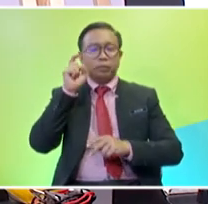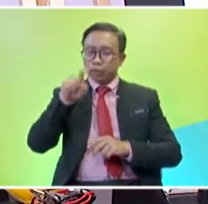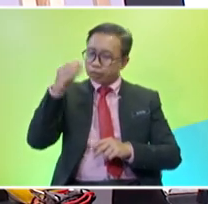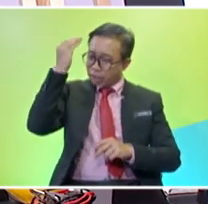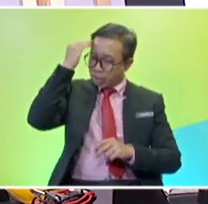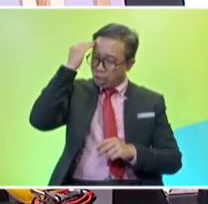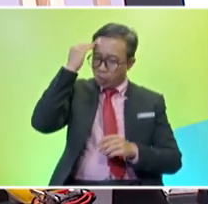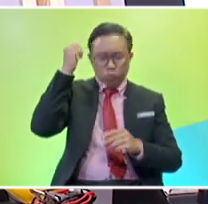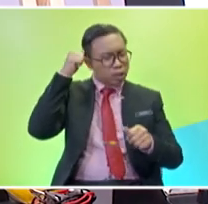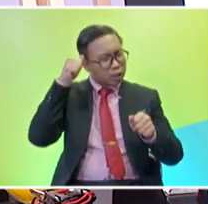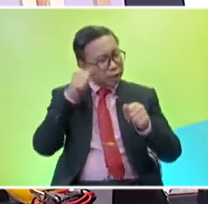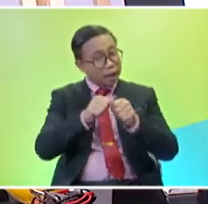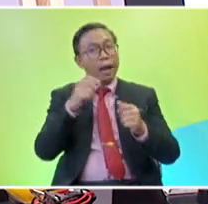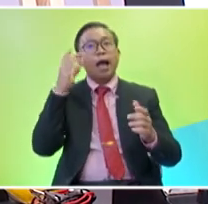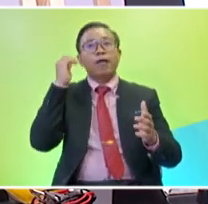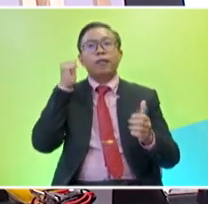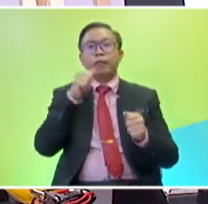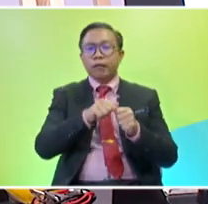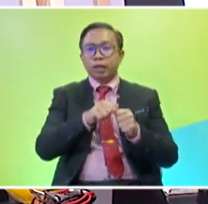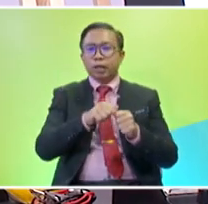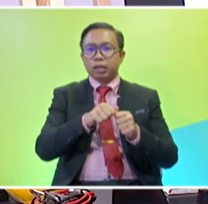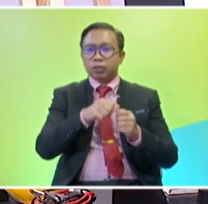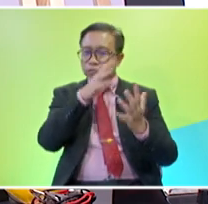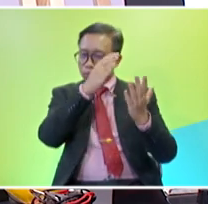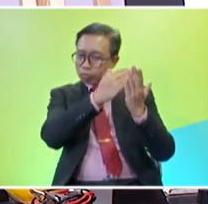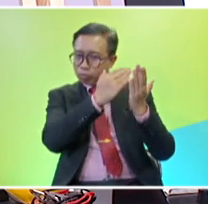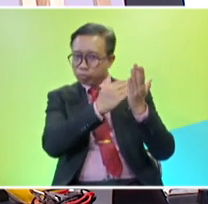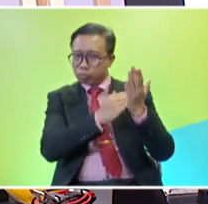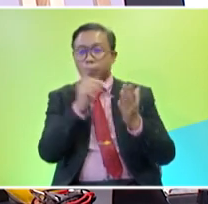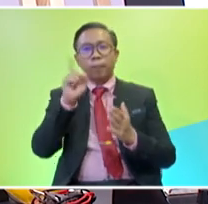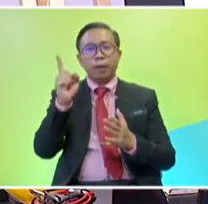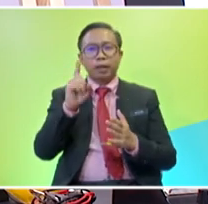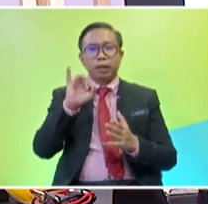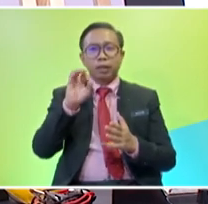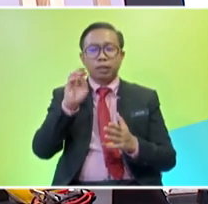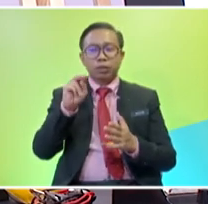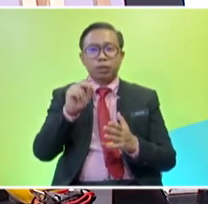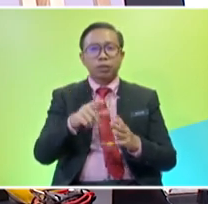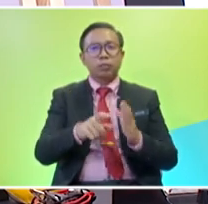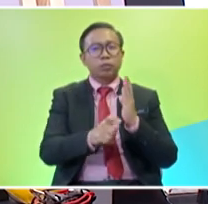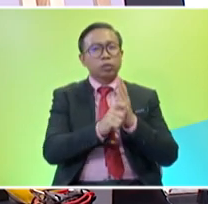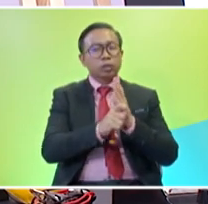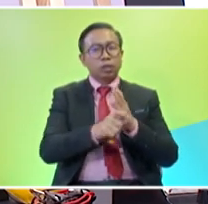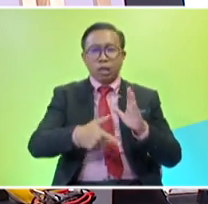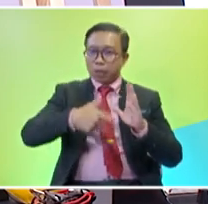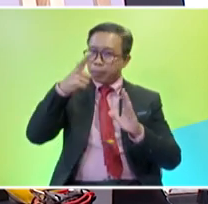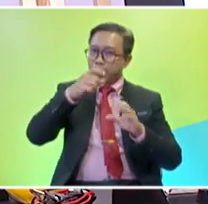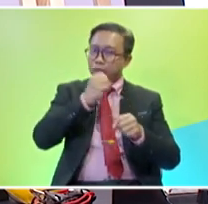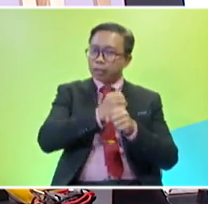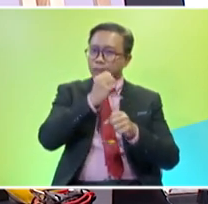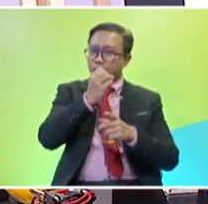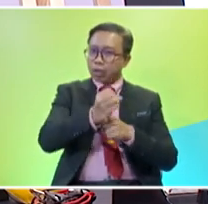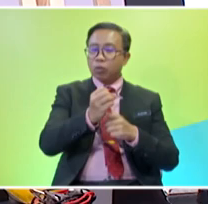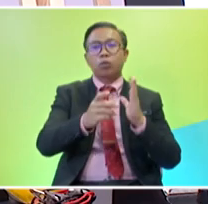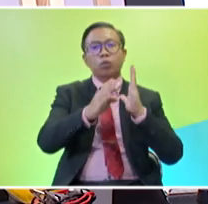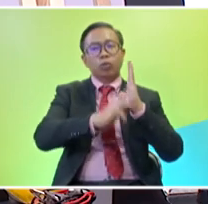elektrokimiatu yang mana ion berada pada elektro positif yang lebih ataupun kurang jadi bila